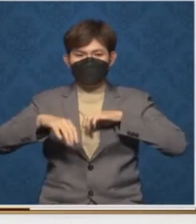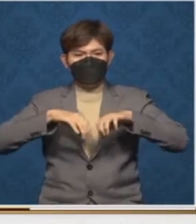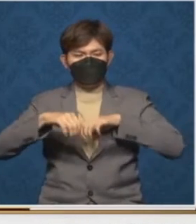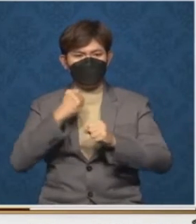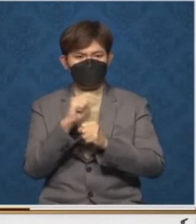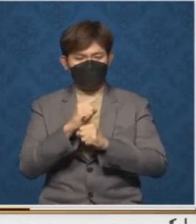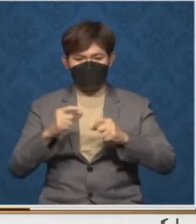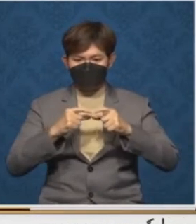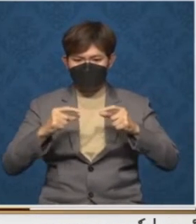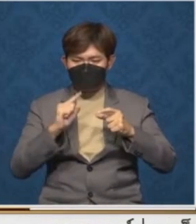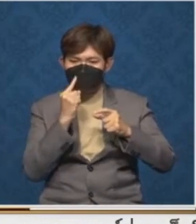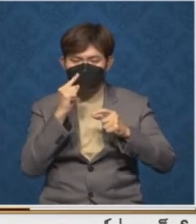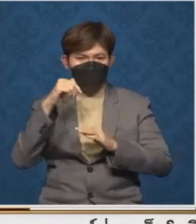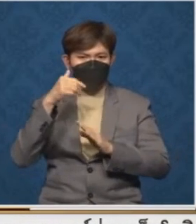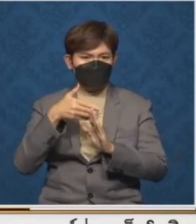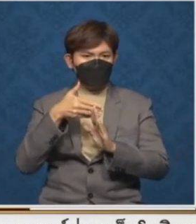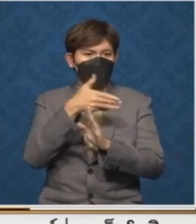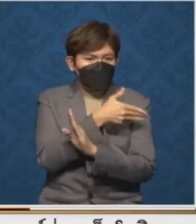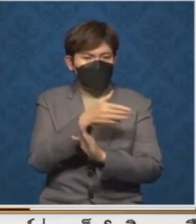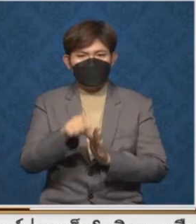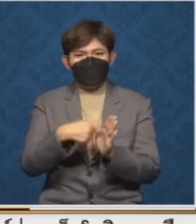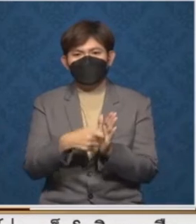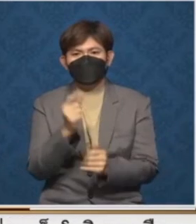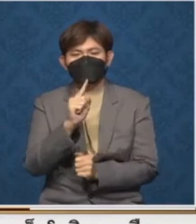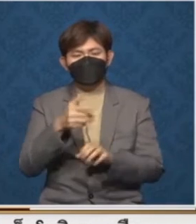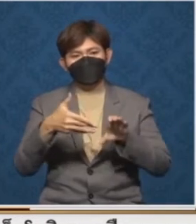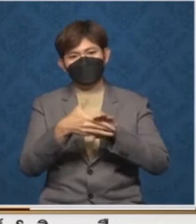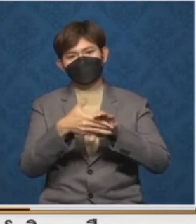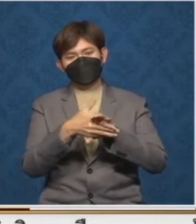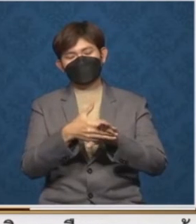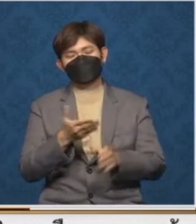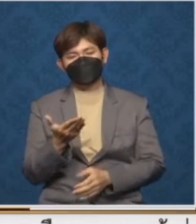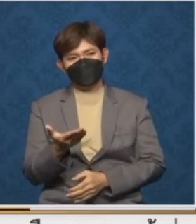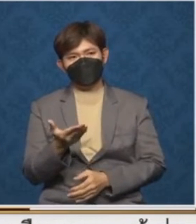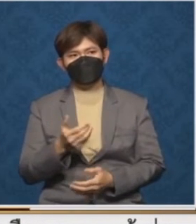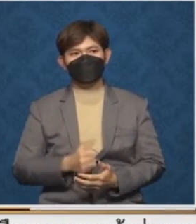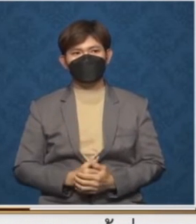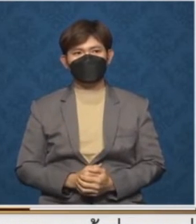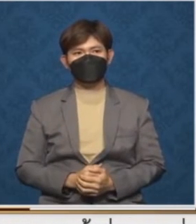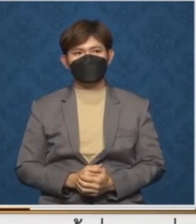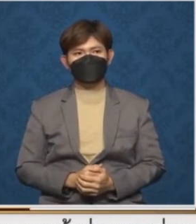นใเดินผ่านมาอยากได้ก็หยิบได้เหมือนแจกใบปิว